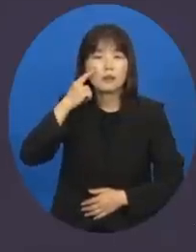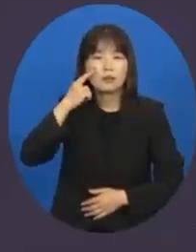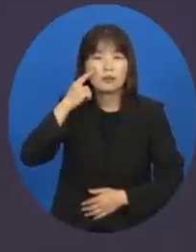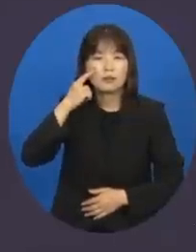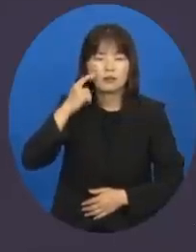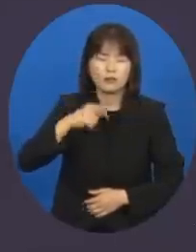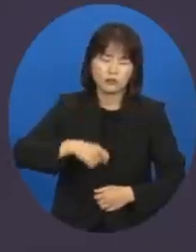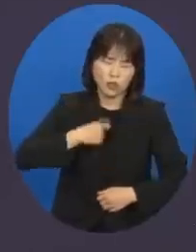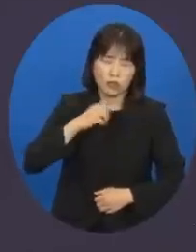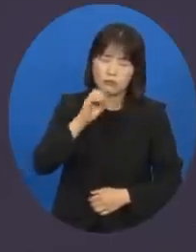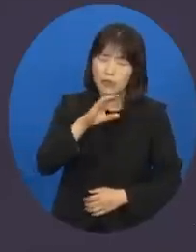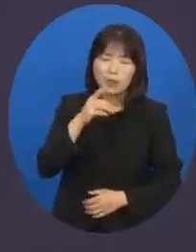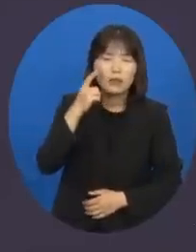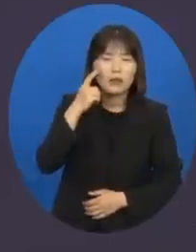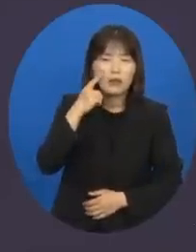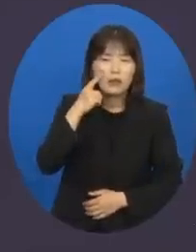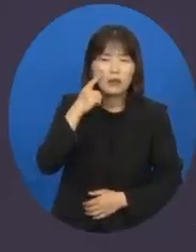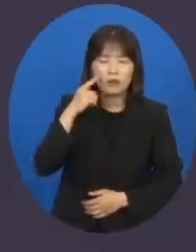있냐고요. 솔직하게 말해서